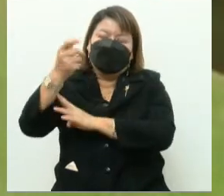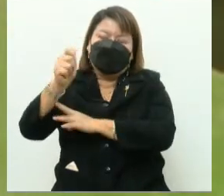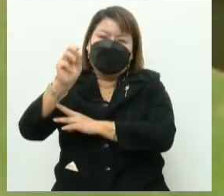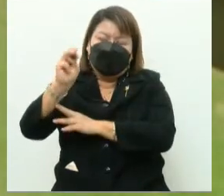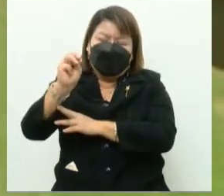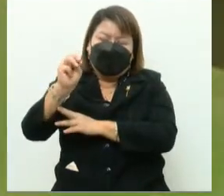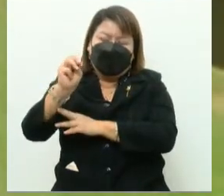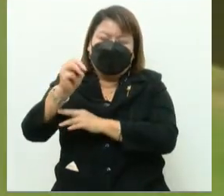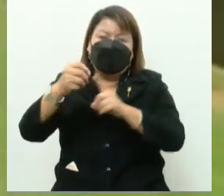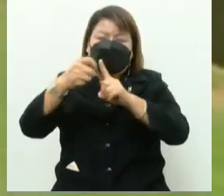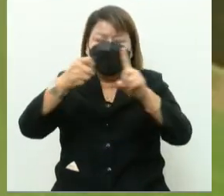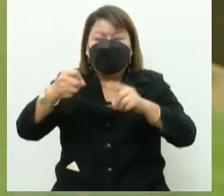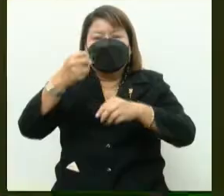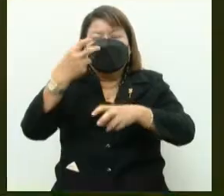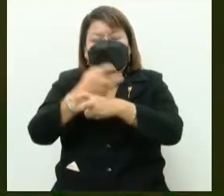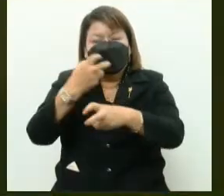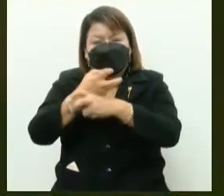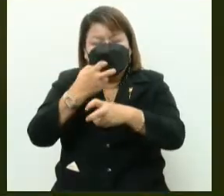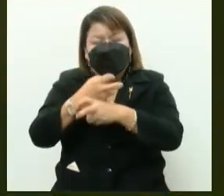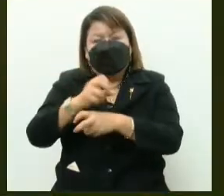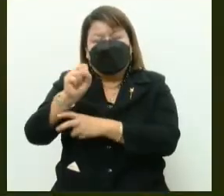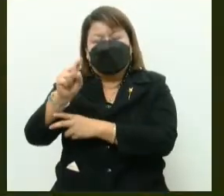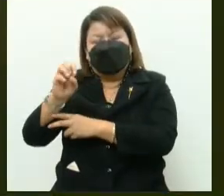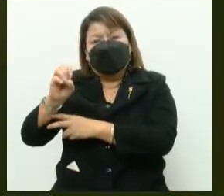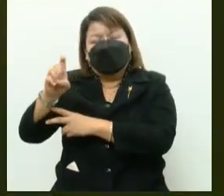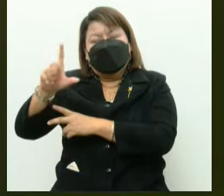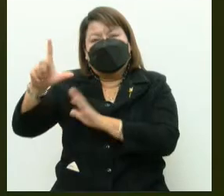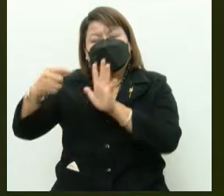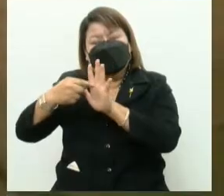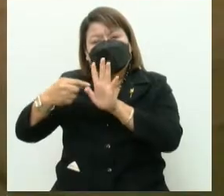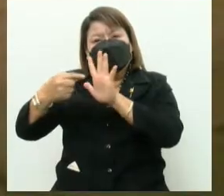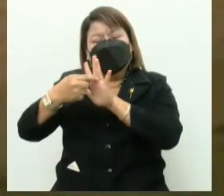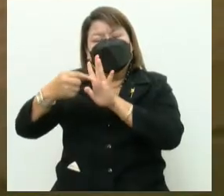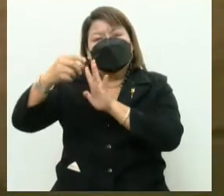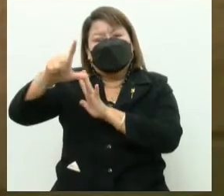ว่าปราสาทเมืองต่ำโดยได้รับอิทธิพลศิลปะขอมแบ